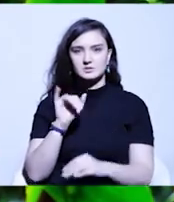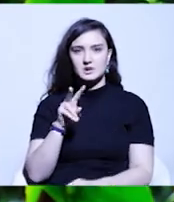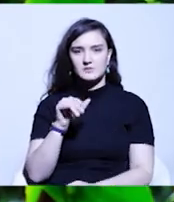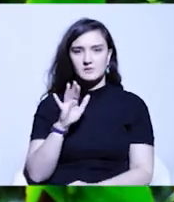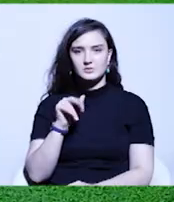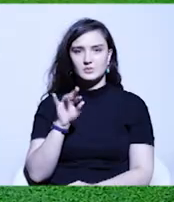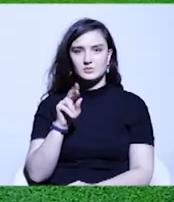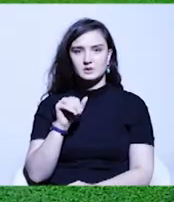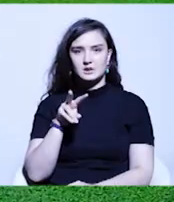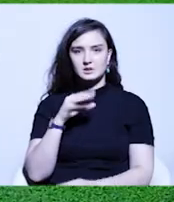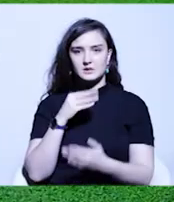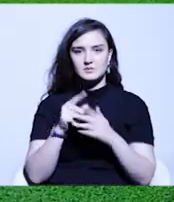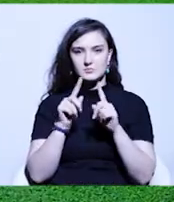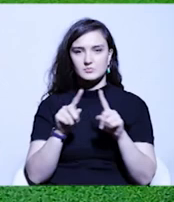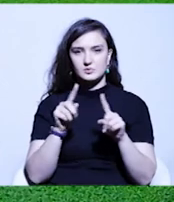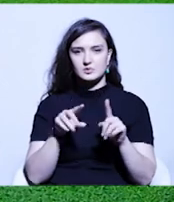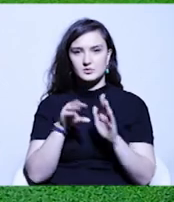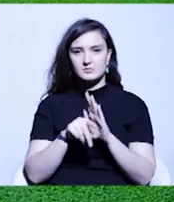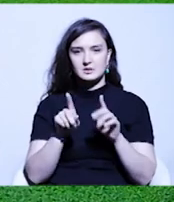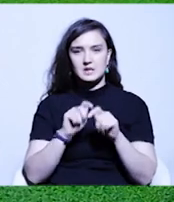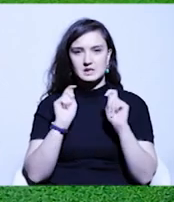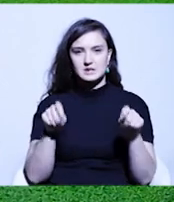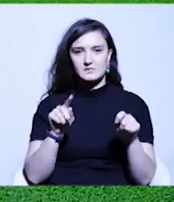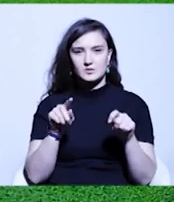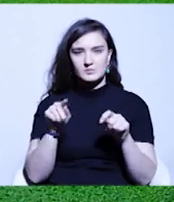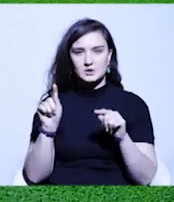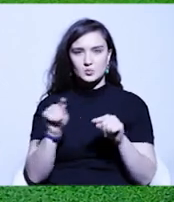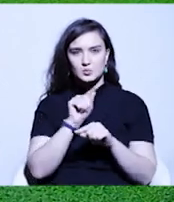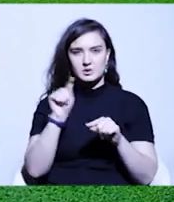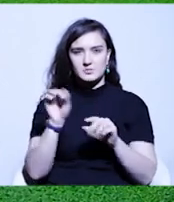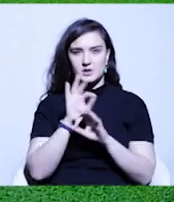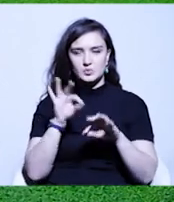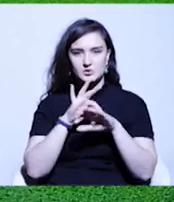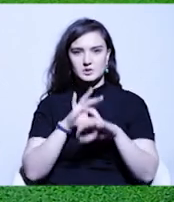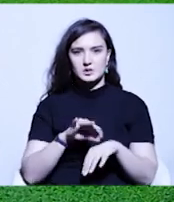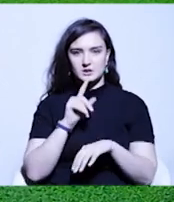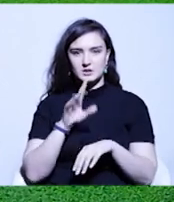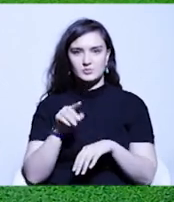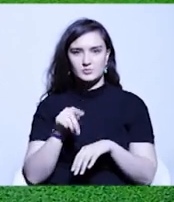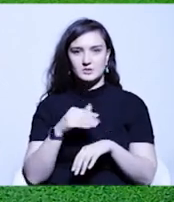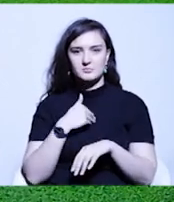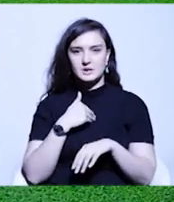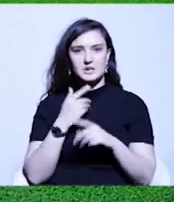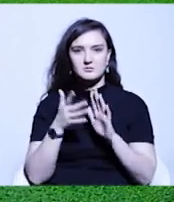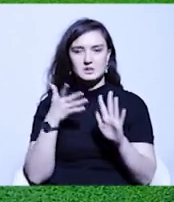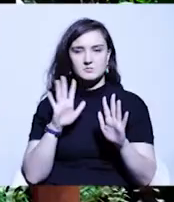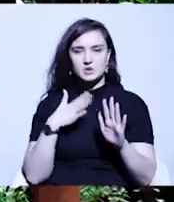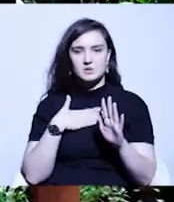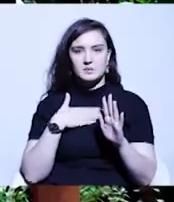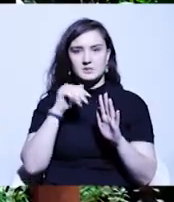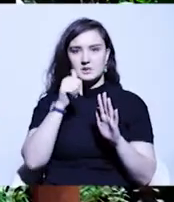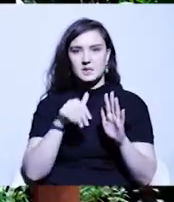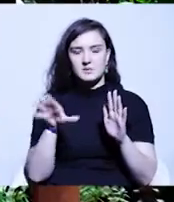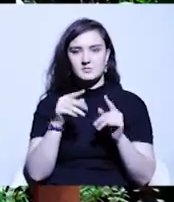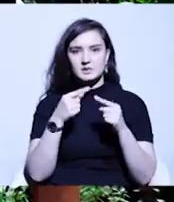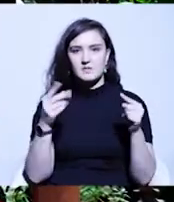დალიმ თავისი მუზეუმი იმპირობით გაახსნევინა, რომ იქ ექსკურსიები არასოდეს ჩატარდებოდა, მე არ მესმის ჩემი ქნილებები თავად